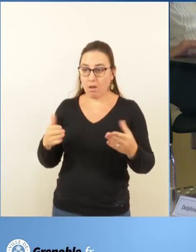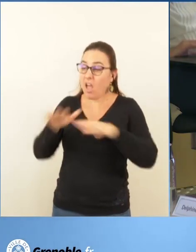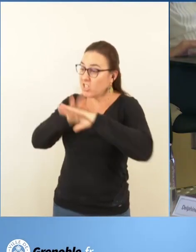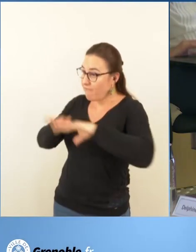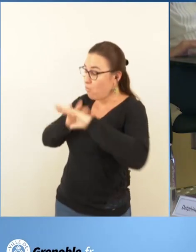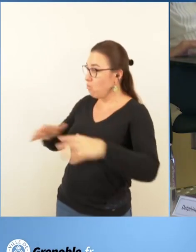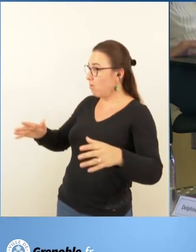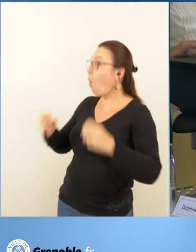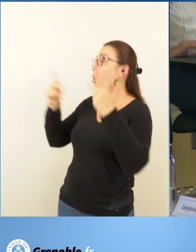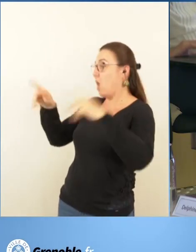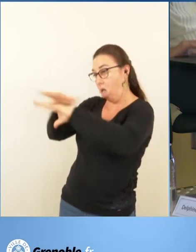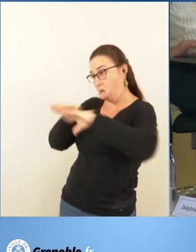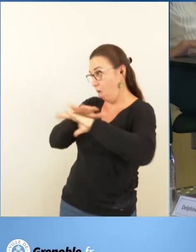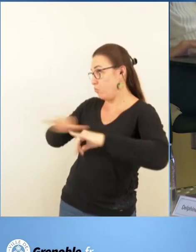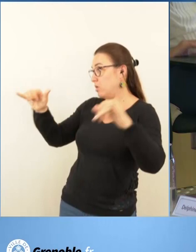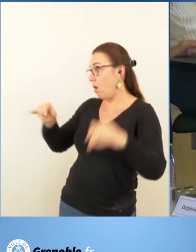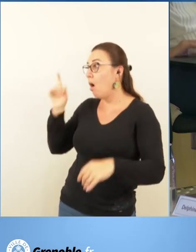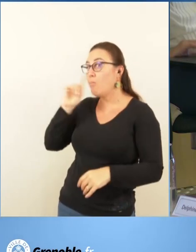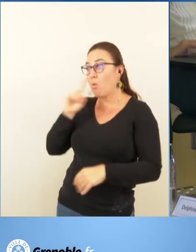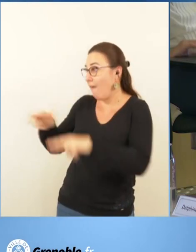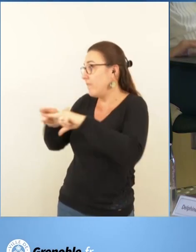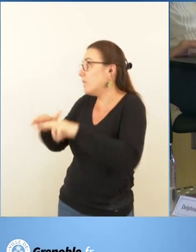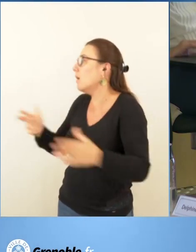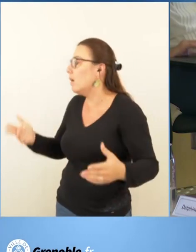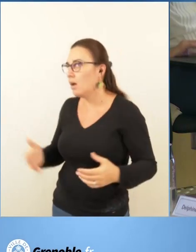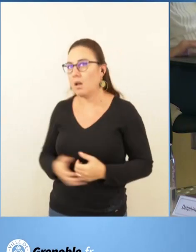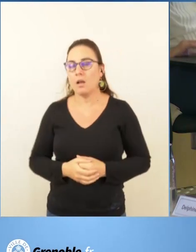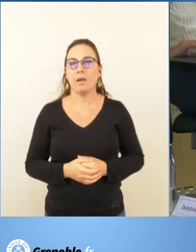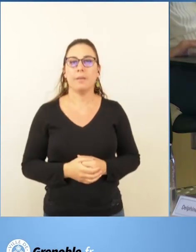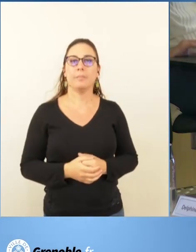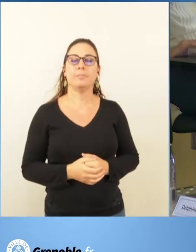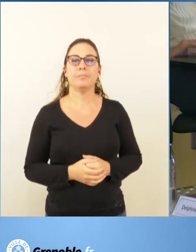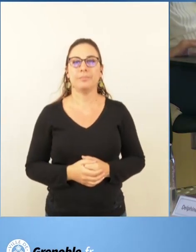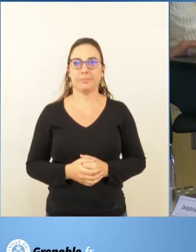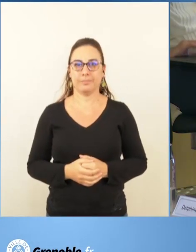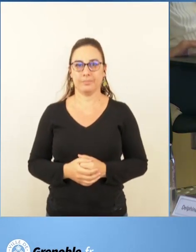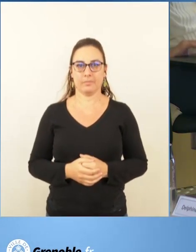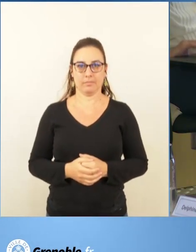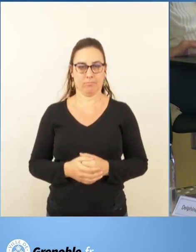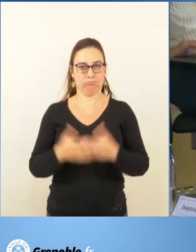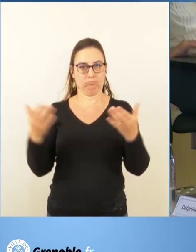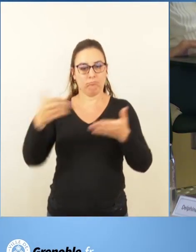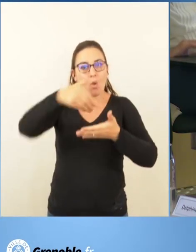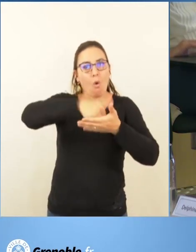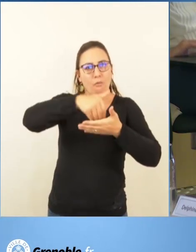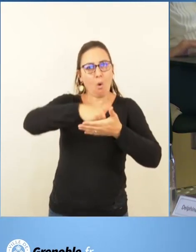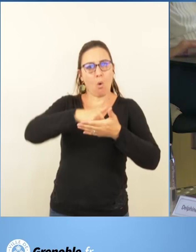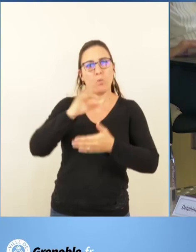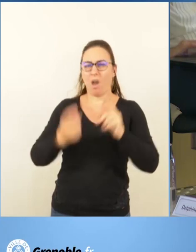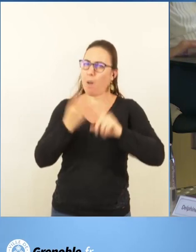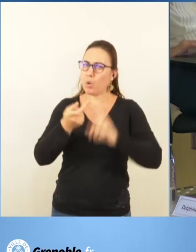c'est très flou parce qu'en fait c'est absent en l'occurrence sur le fond et ça c'est plus